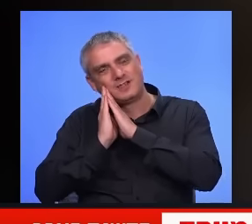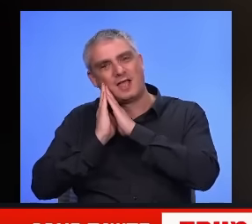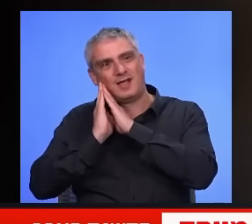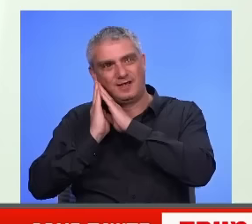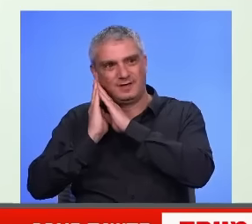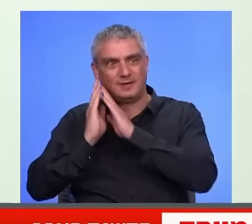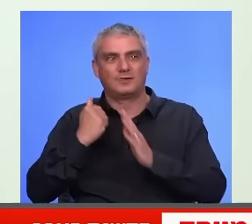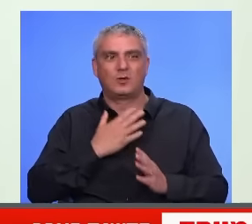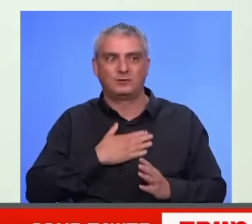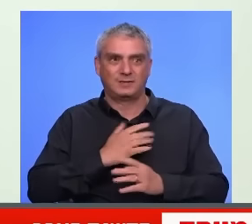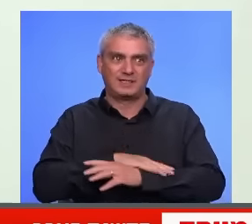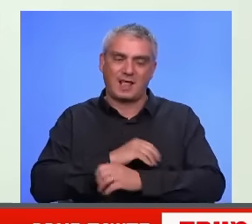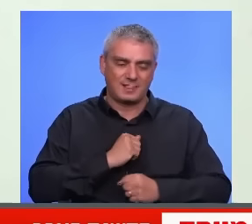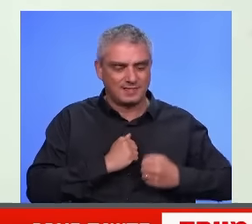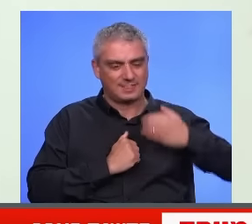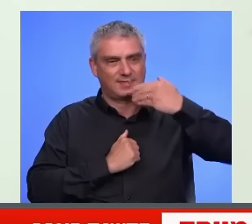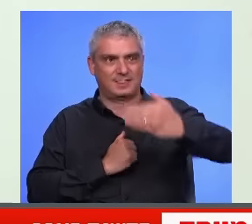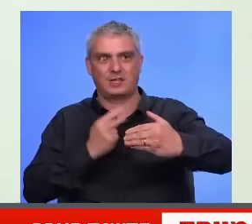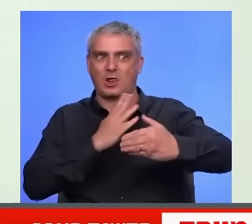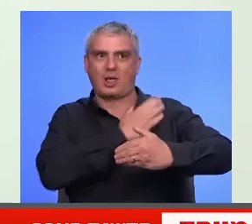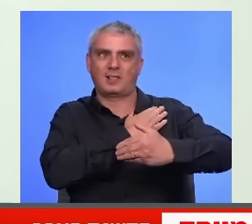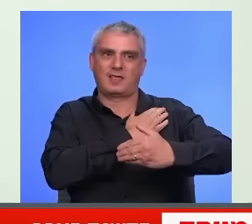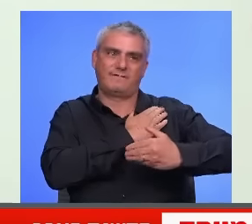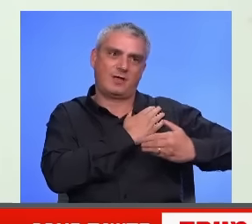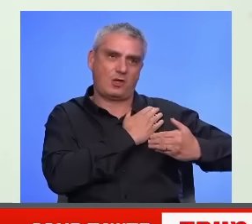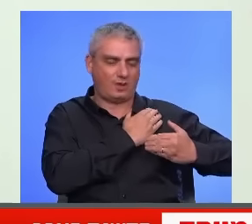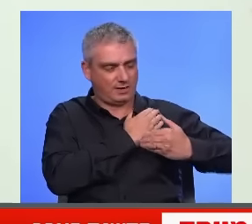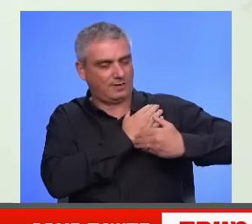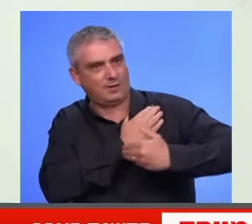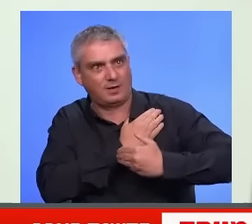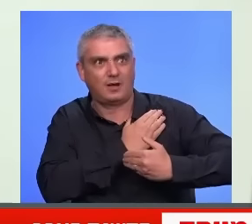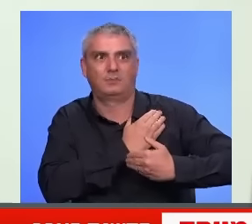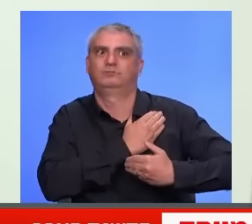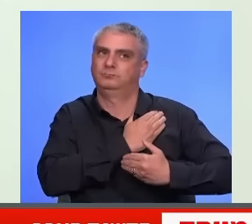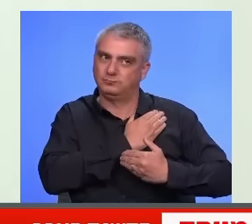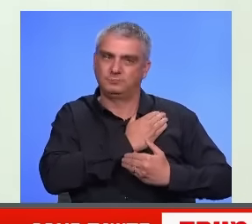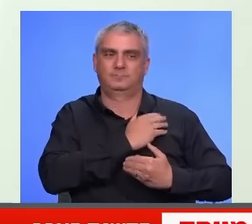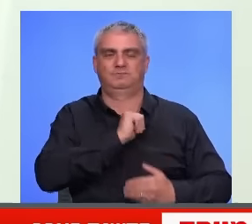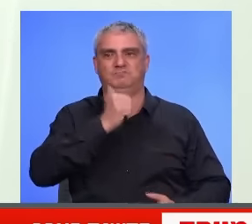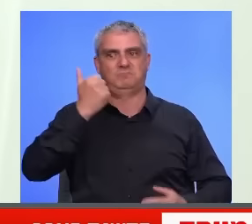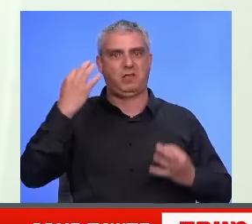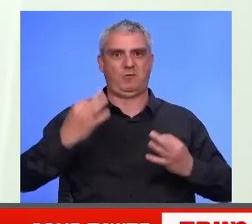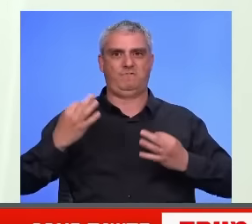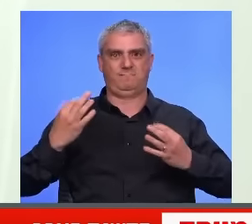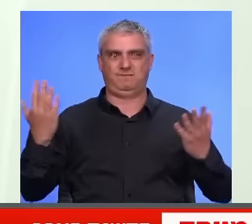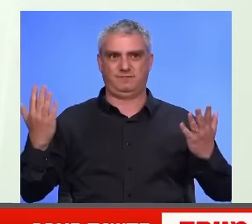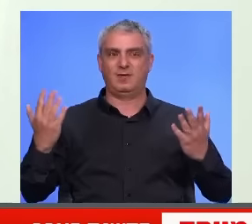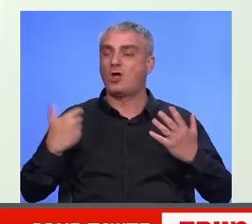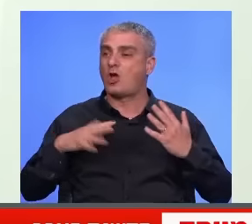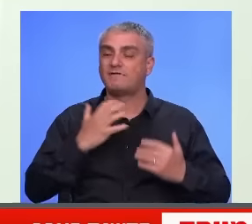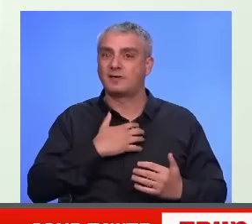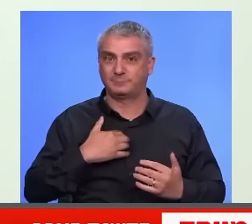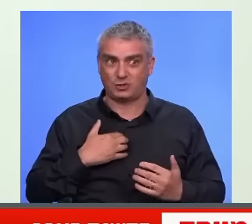אני רוצה את היד יותר קדימה, שהכתף לא תהיה כל כך אחורה. טוב? אליפות. רוב הפציעות